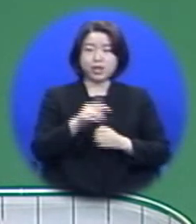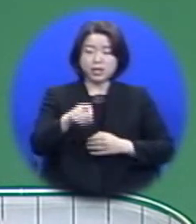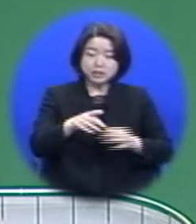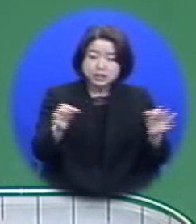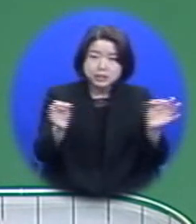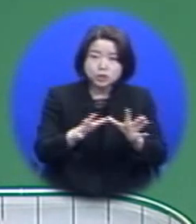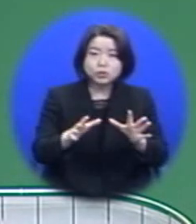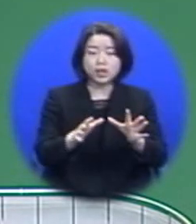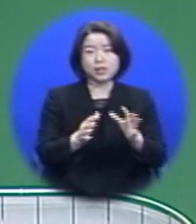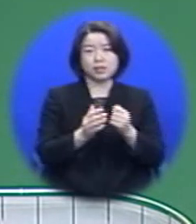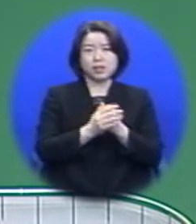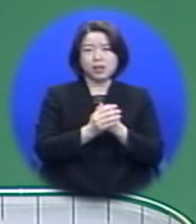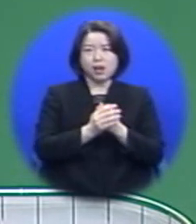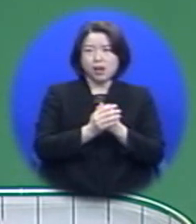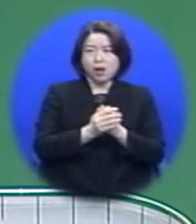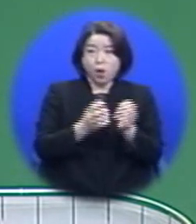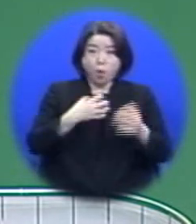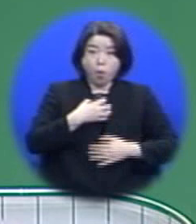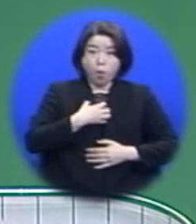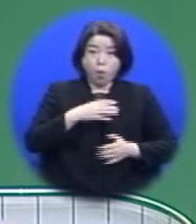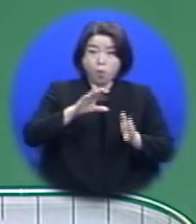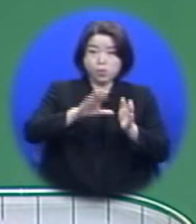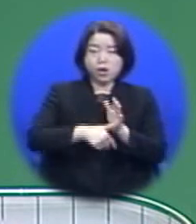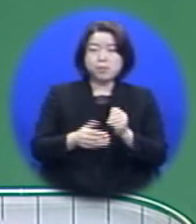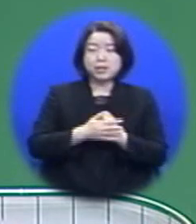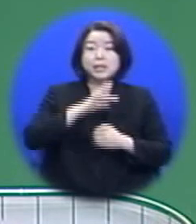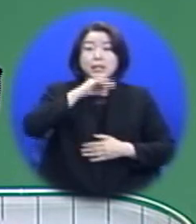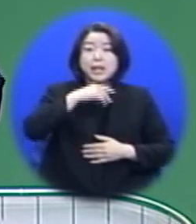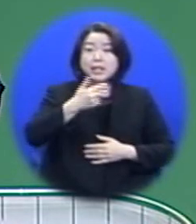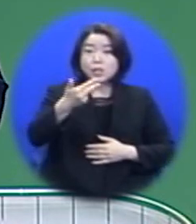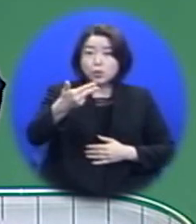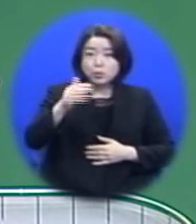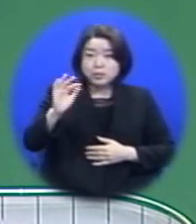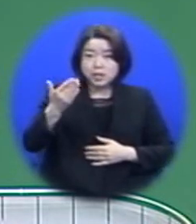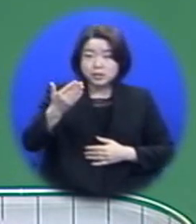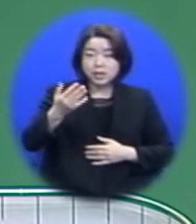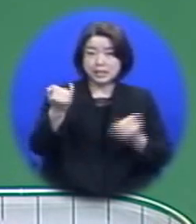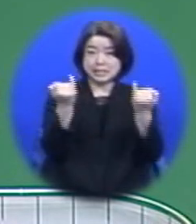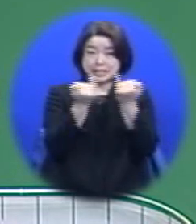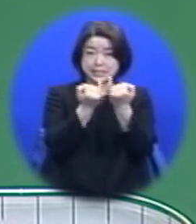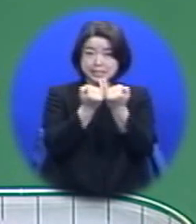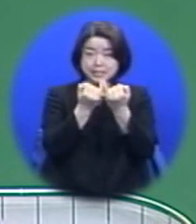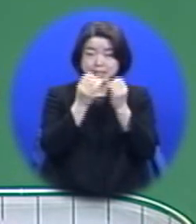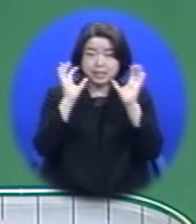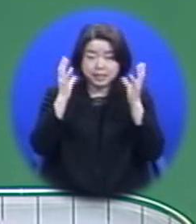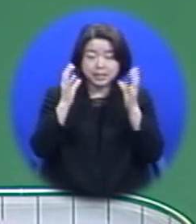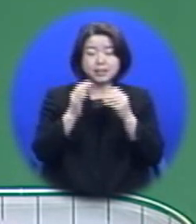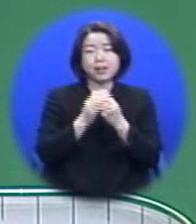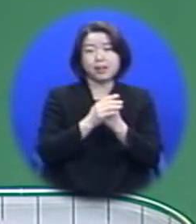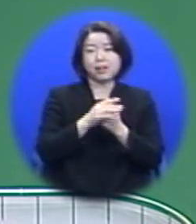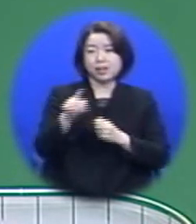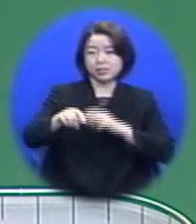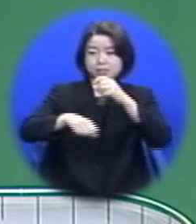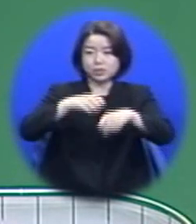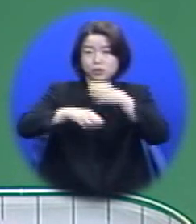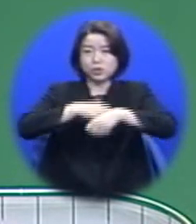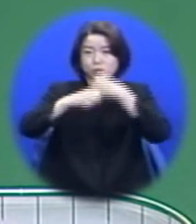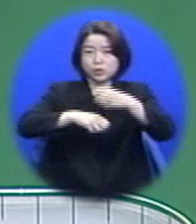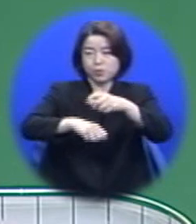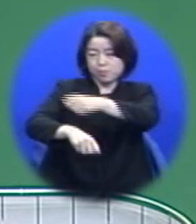순간 그 절박한 순간에이 일곱살 된 아 여자아이가 그 끈을 자기